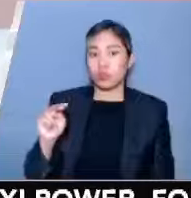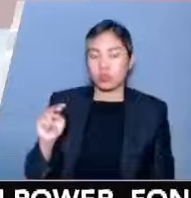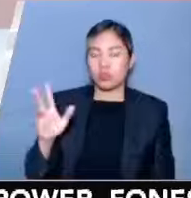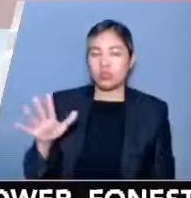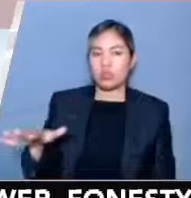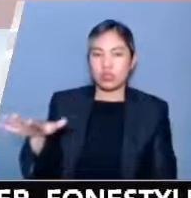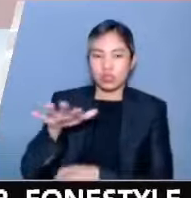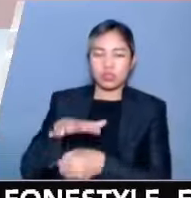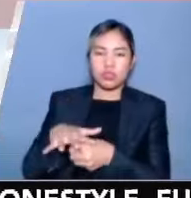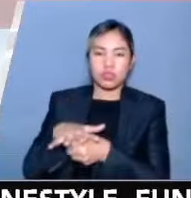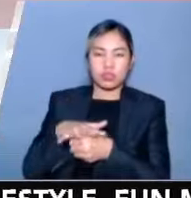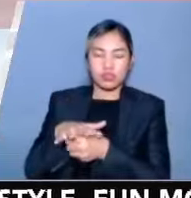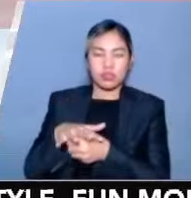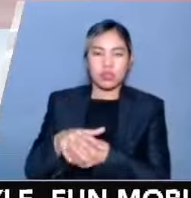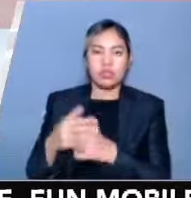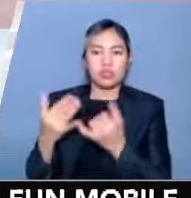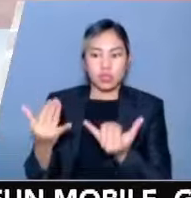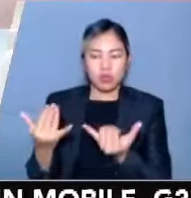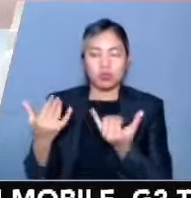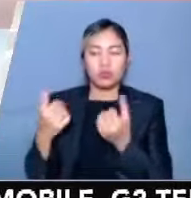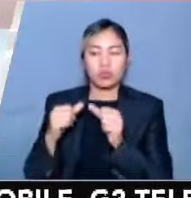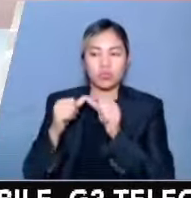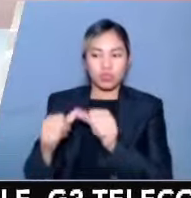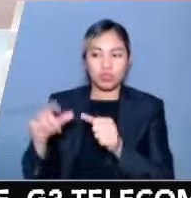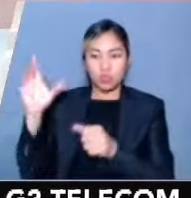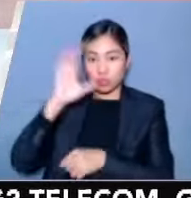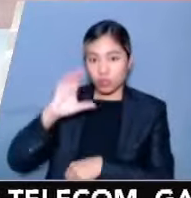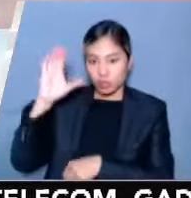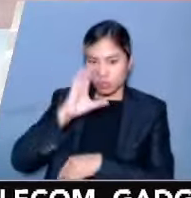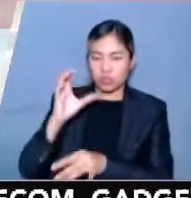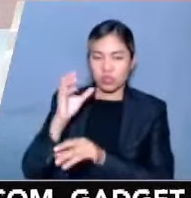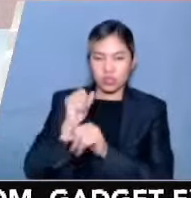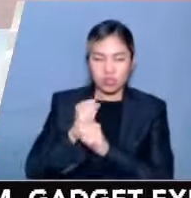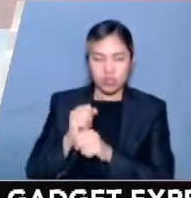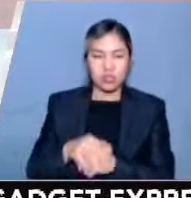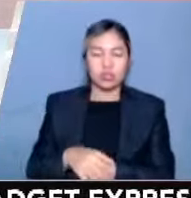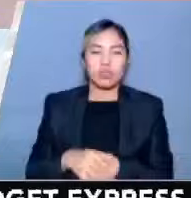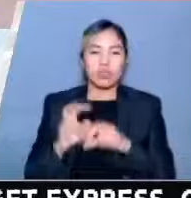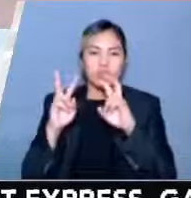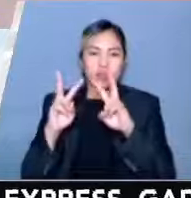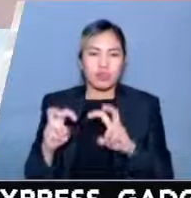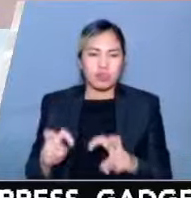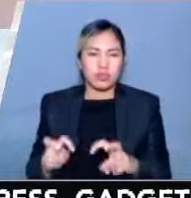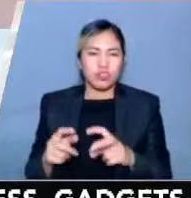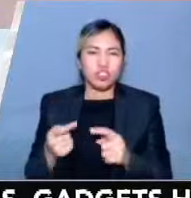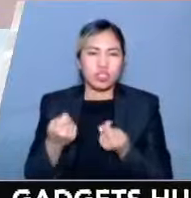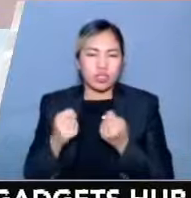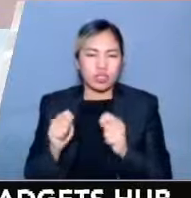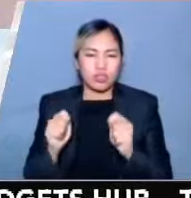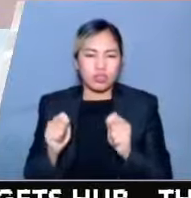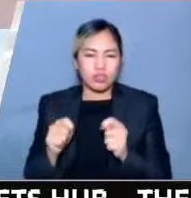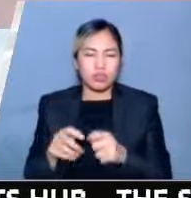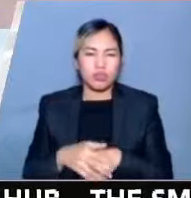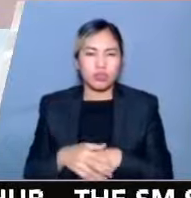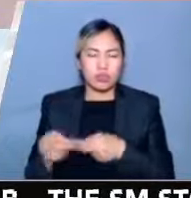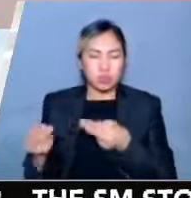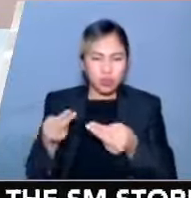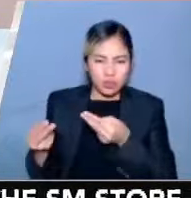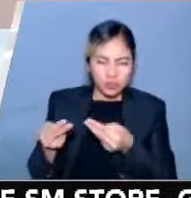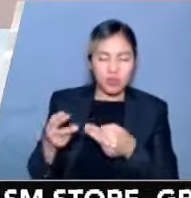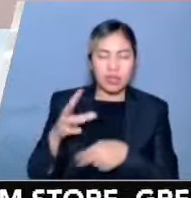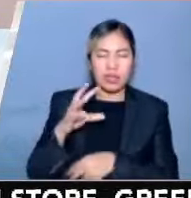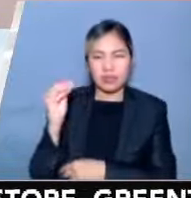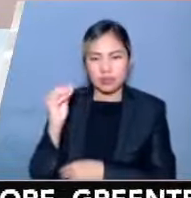po tayo, yung mga tinitingnan po, we are trying to negotiate at saka yung hinuhukay